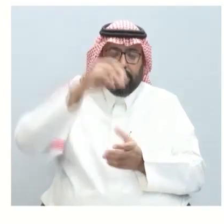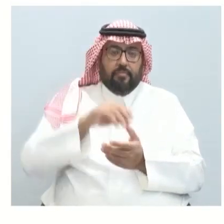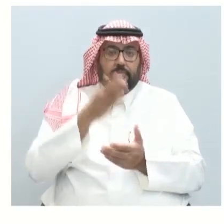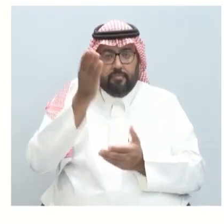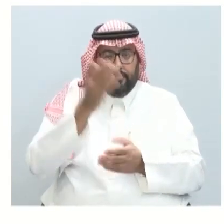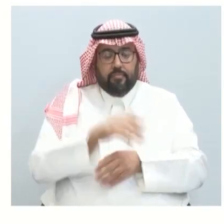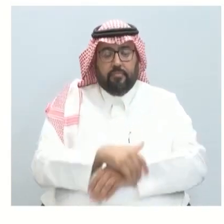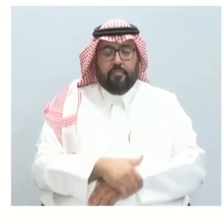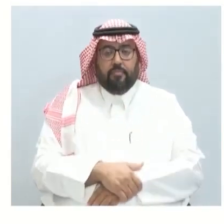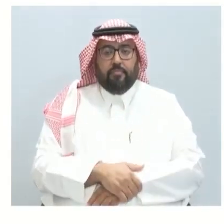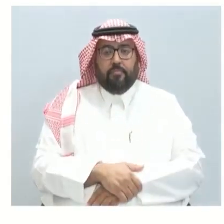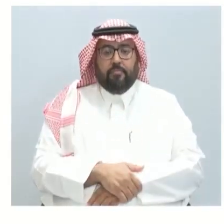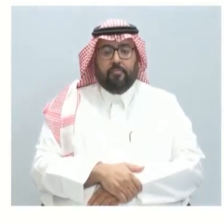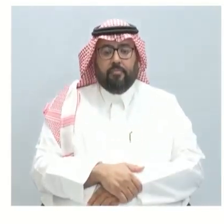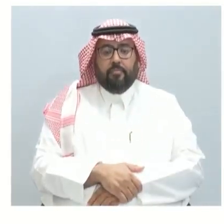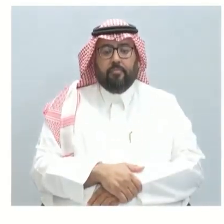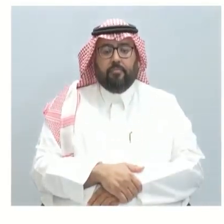تفضلوا يا ابطال